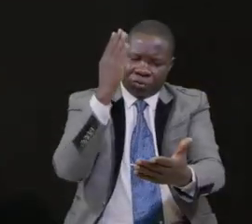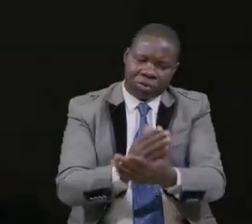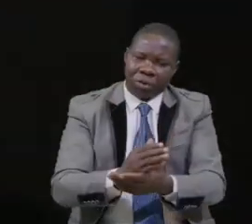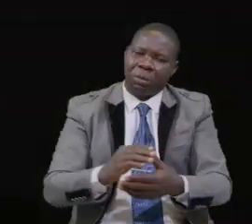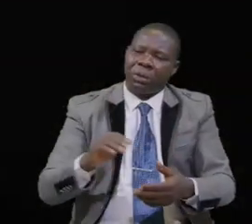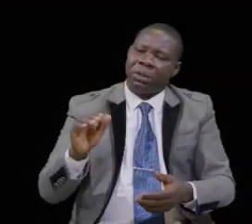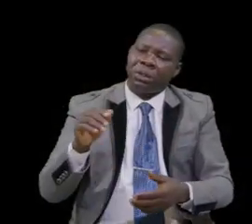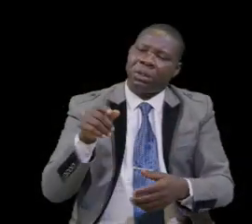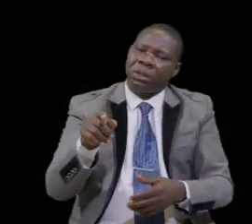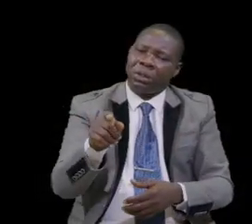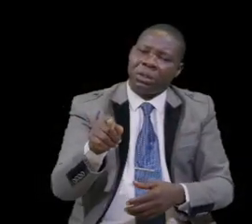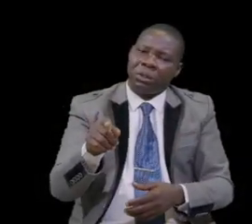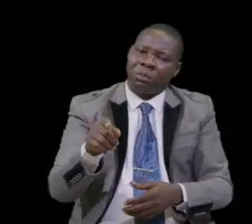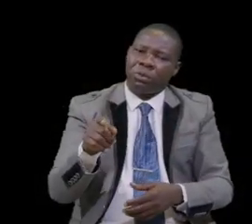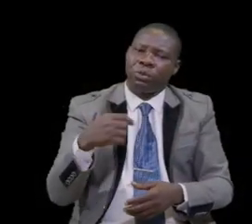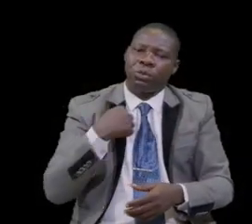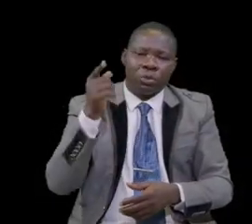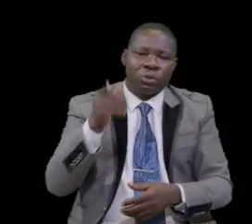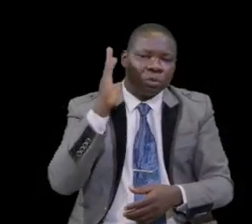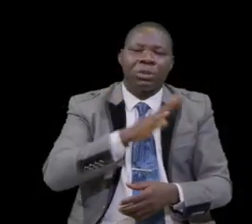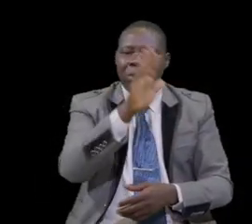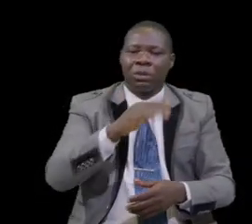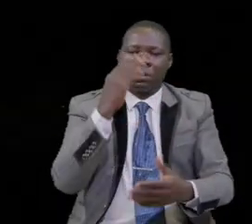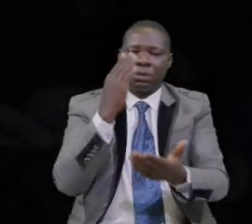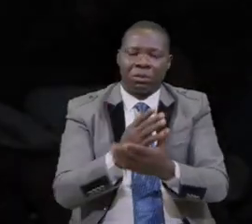Vous ne pouvez jamais faire taire Élisée.